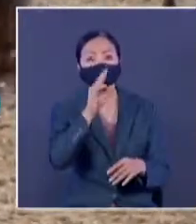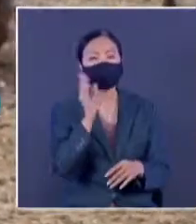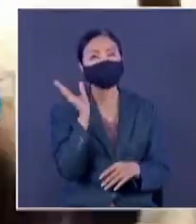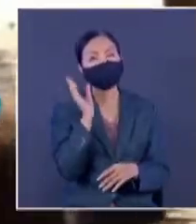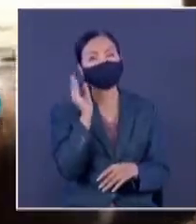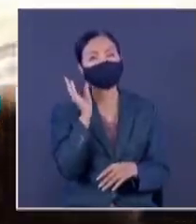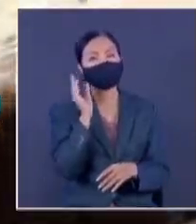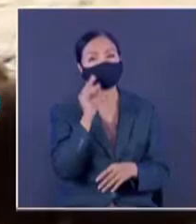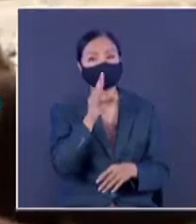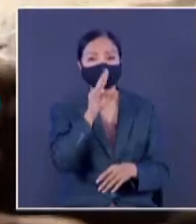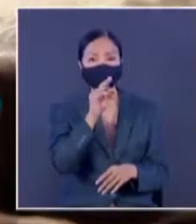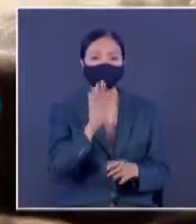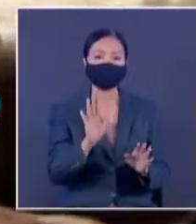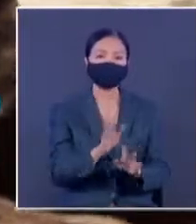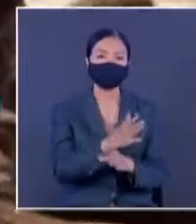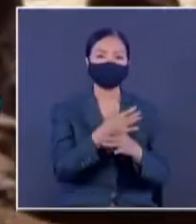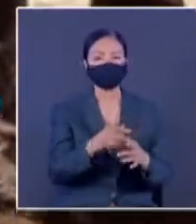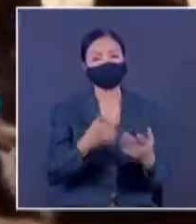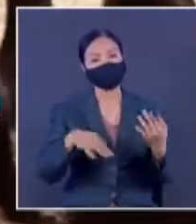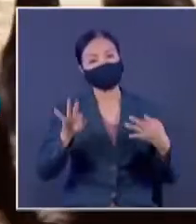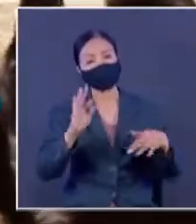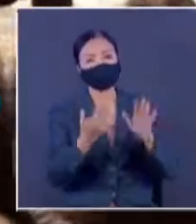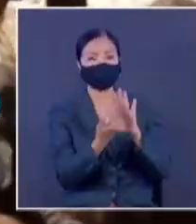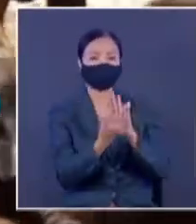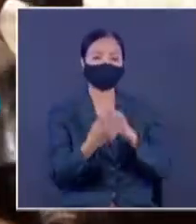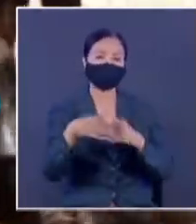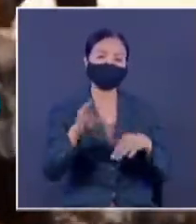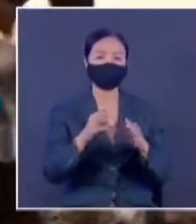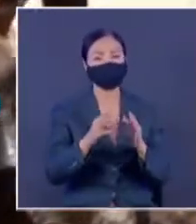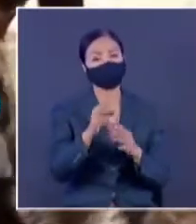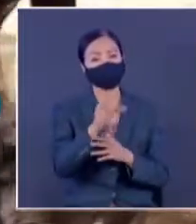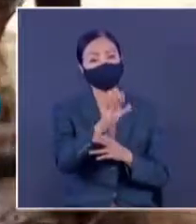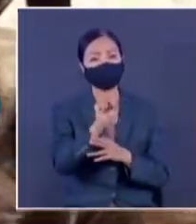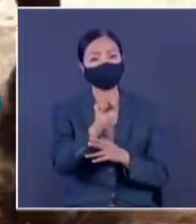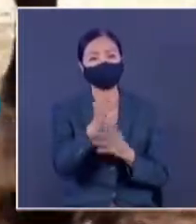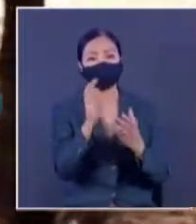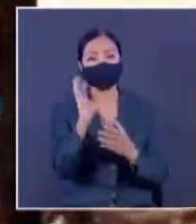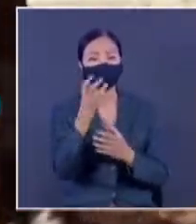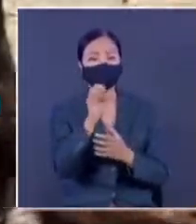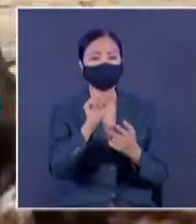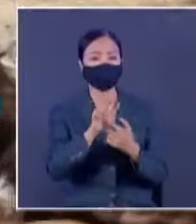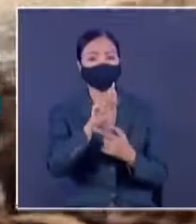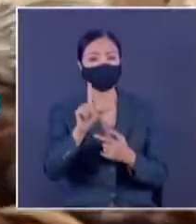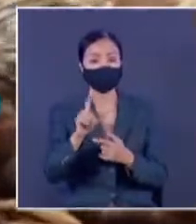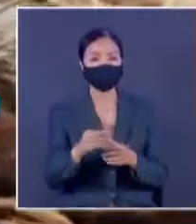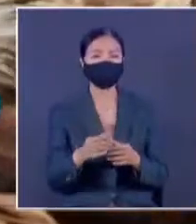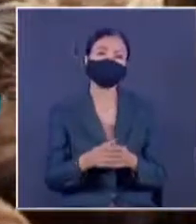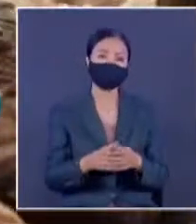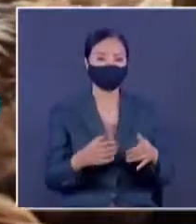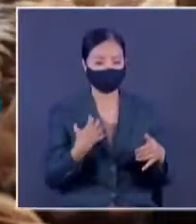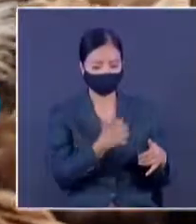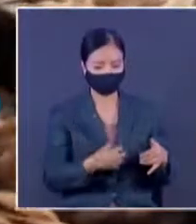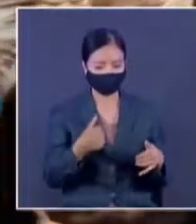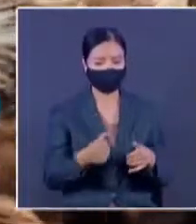คะไม่ว่าจะเป็นเพลงลูกทุ่งลูกกรุงสตริงหมอลำหรือแม้แต่เพลงสากลเพื่อที่จะให้เป็ดอารมณ์ดีนะออกไข่มาจะได้สวยๆนะค